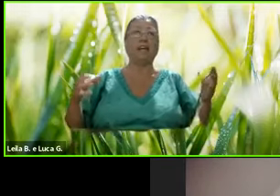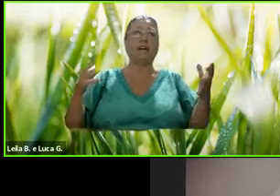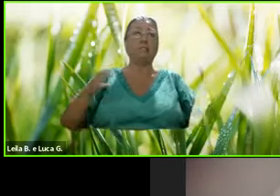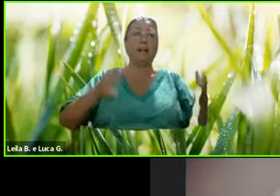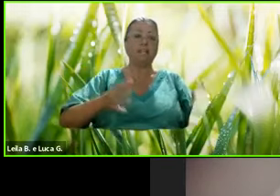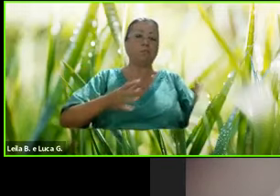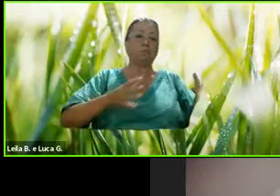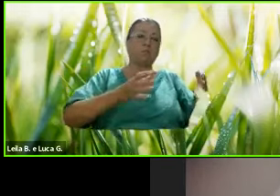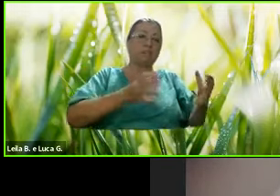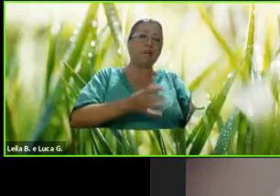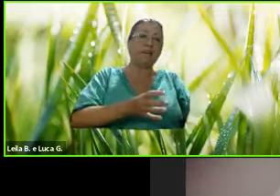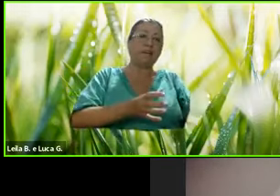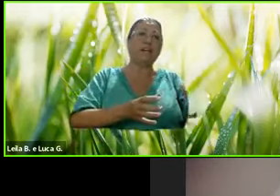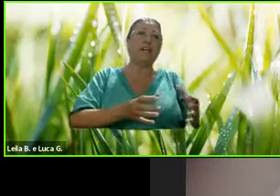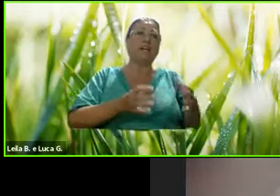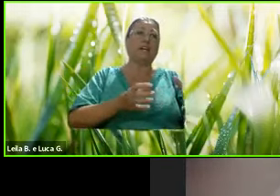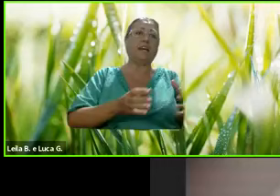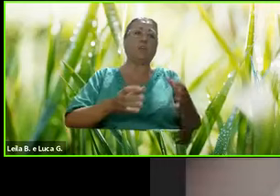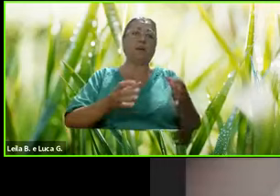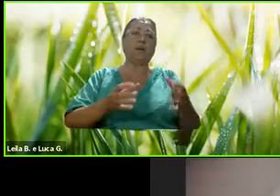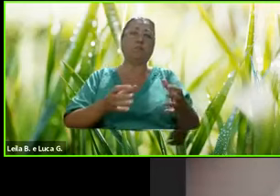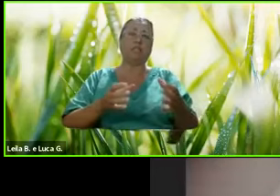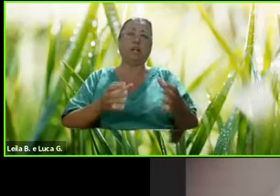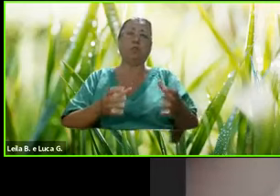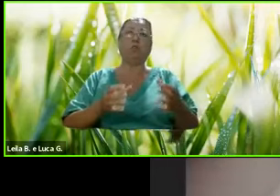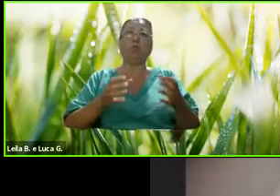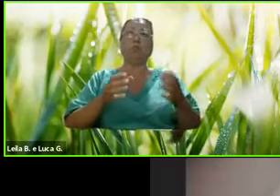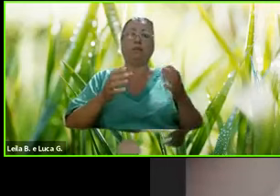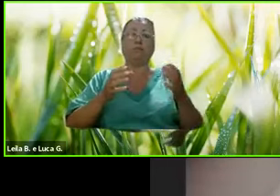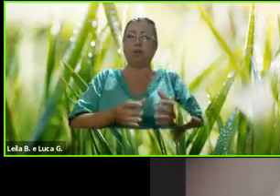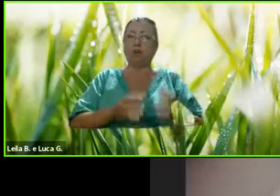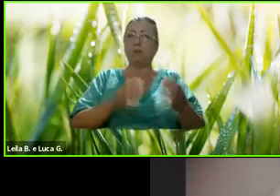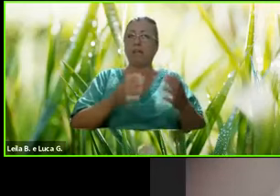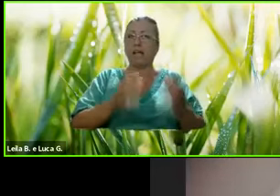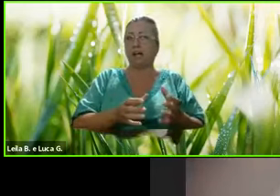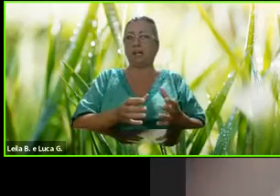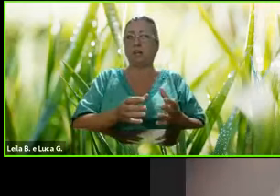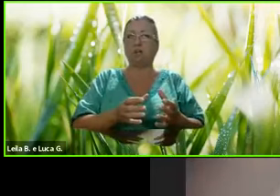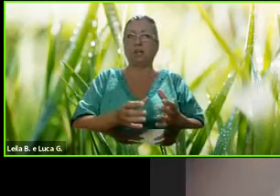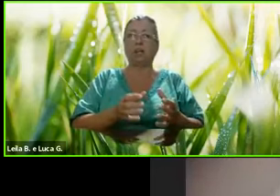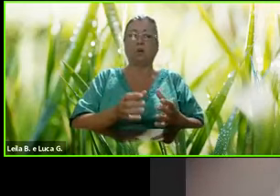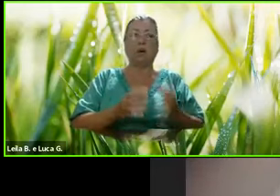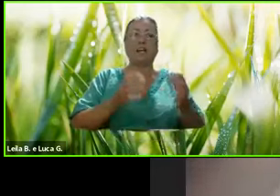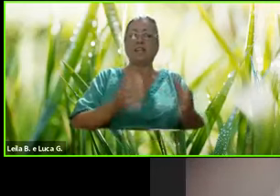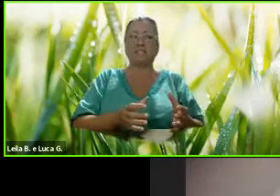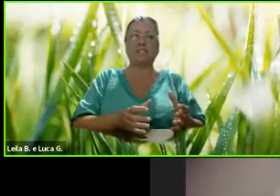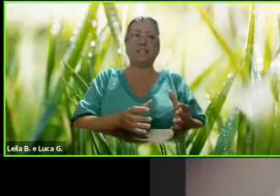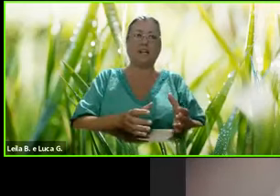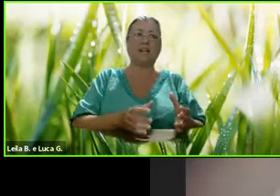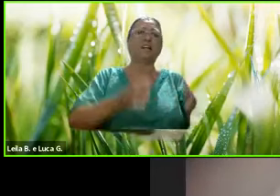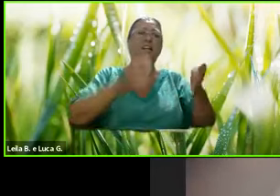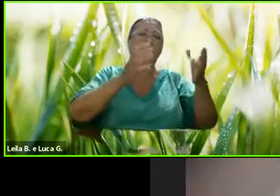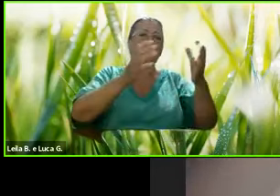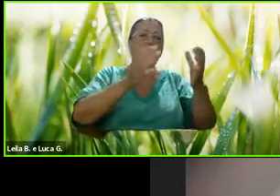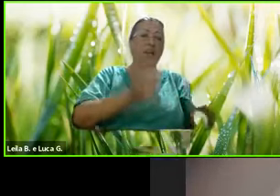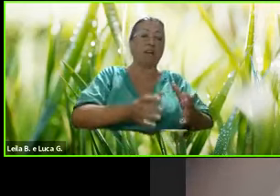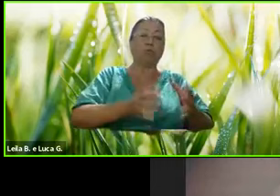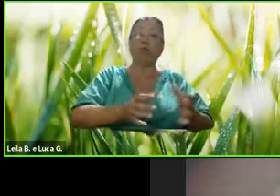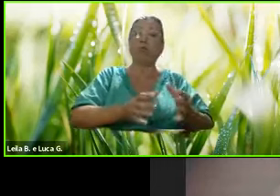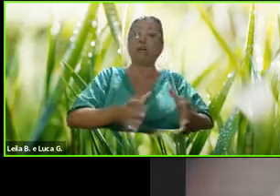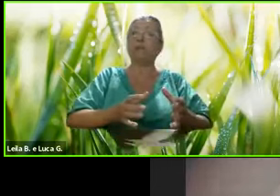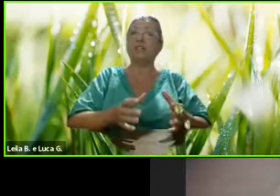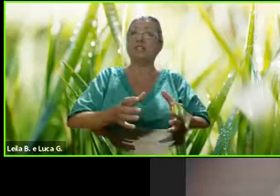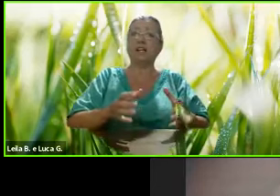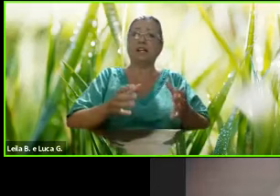sprigiona. E è bellissimo sapere che quando stiamo in un lavoro medianico, quale sia,